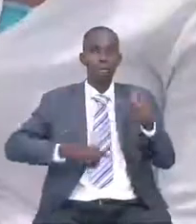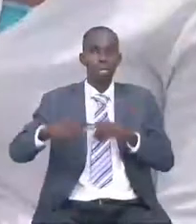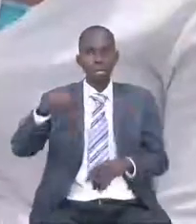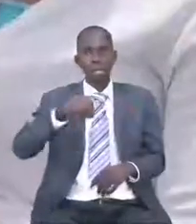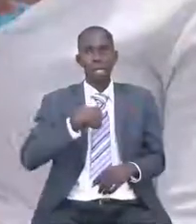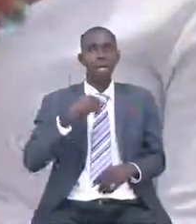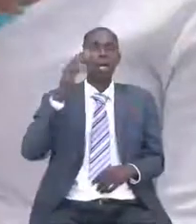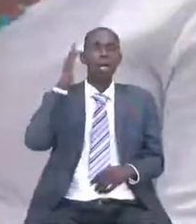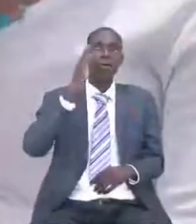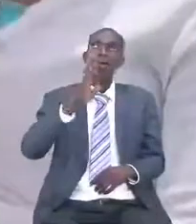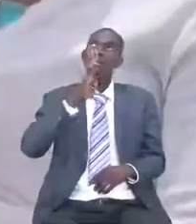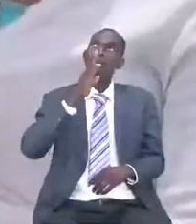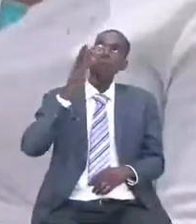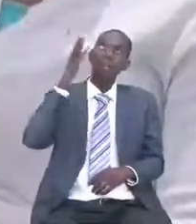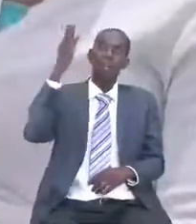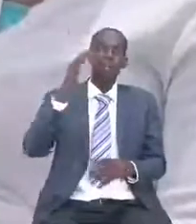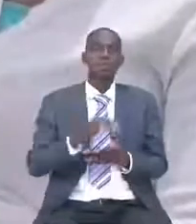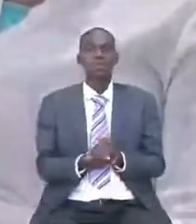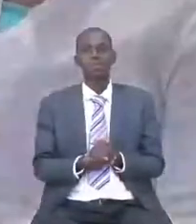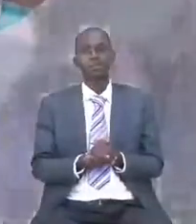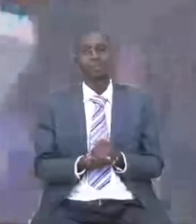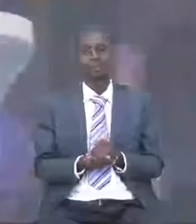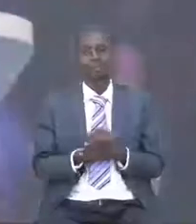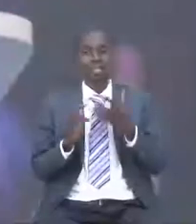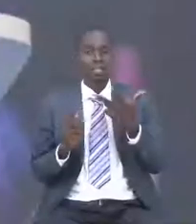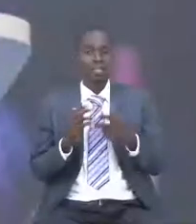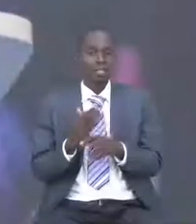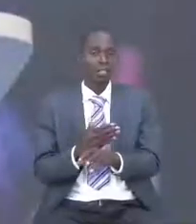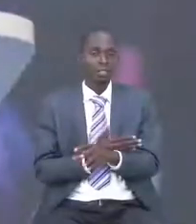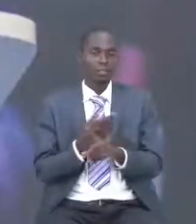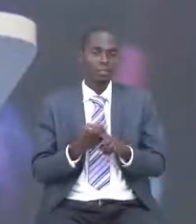arriverez. J'y arriverai.